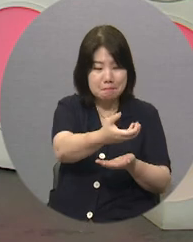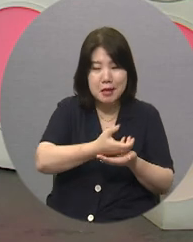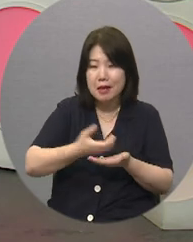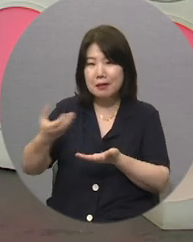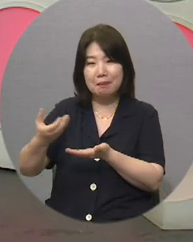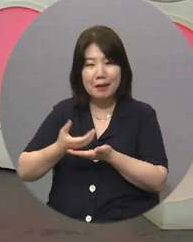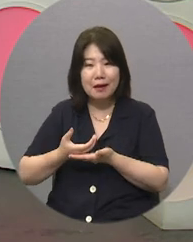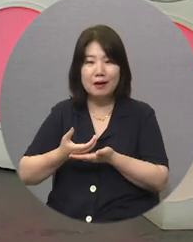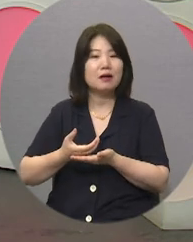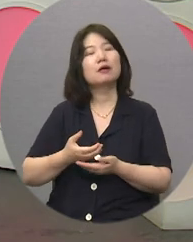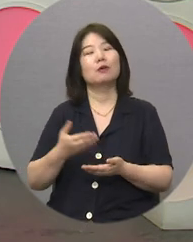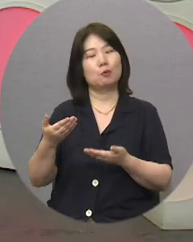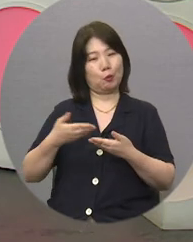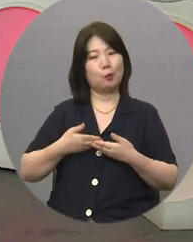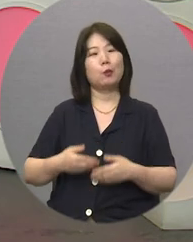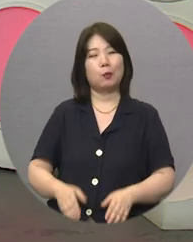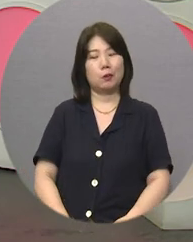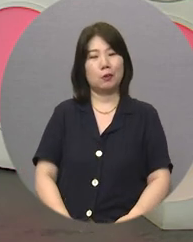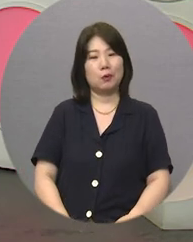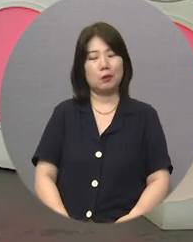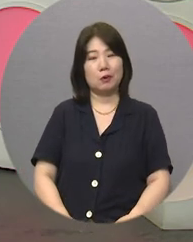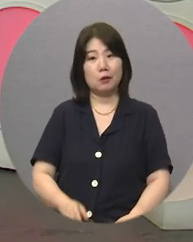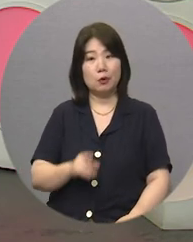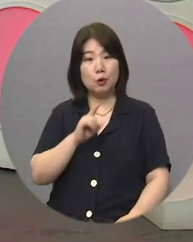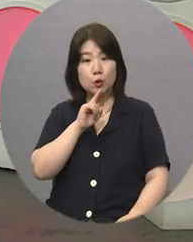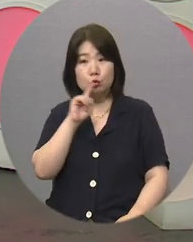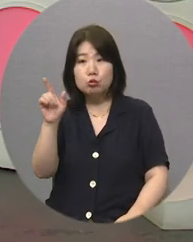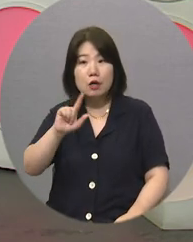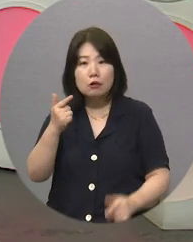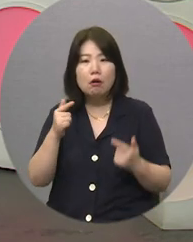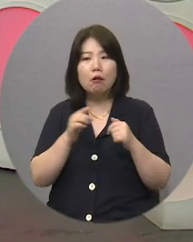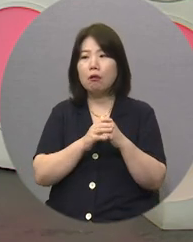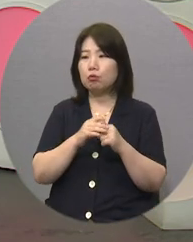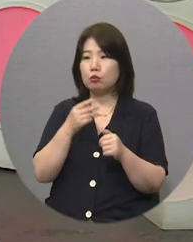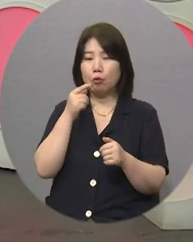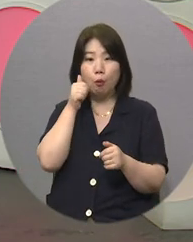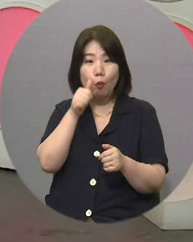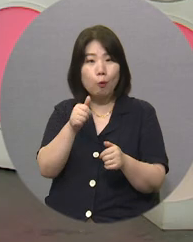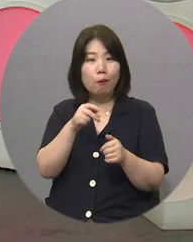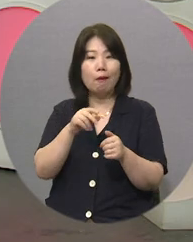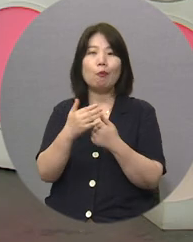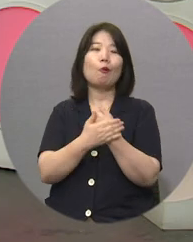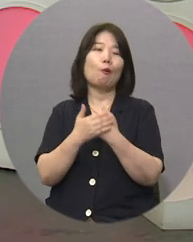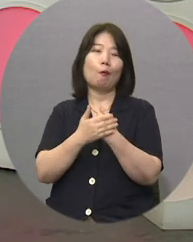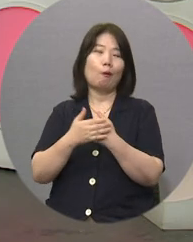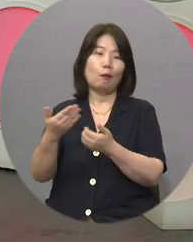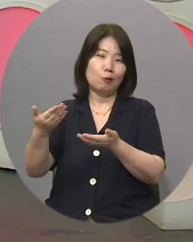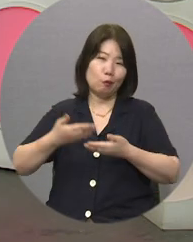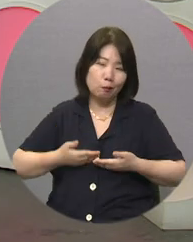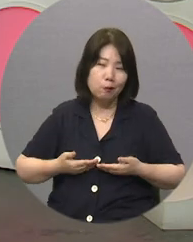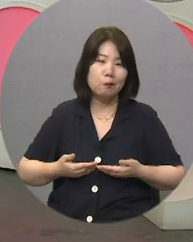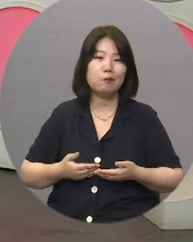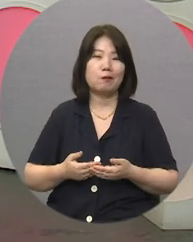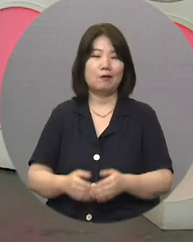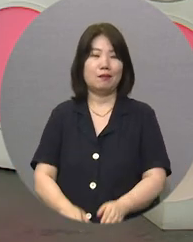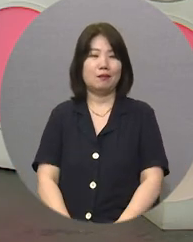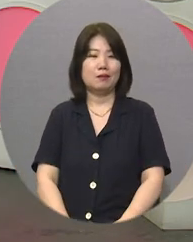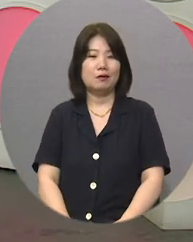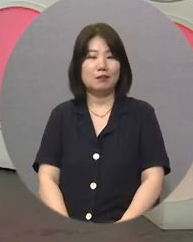가져다 주셨습니다. 주문하지 않은 콜라도 서비스라며